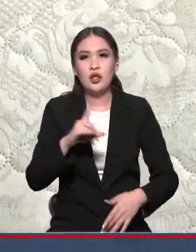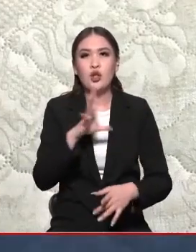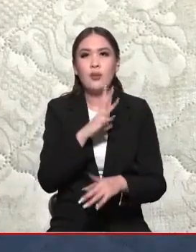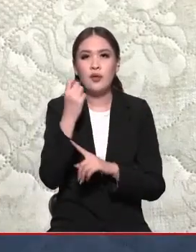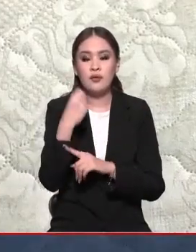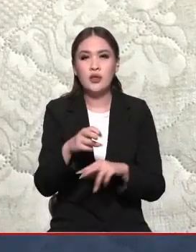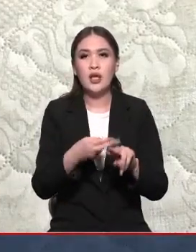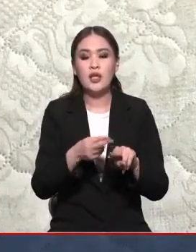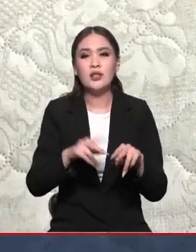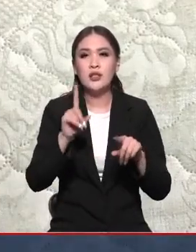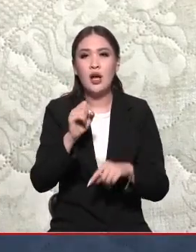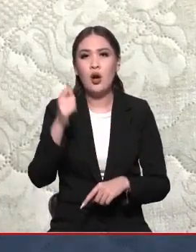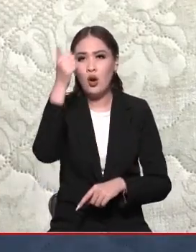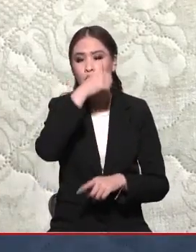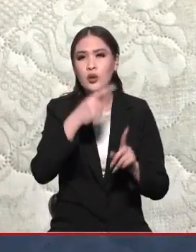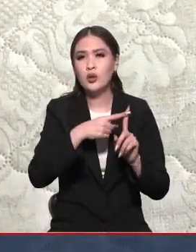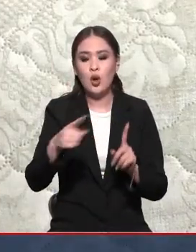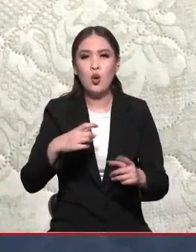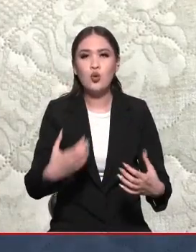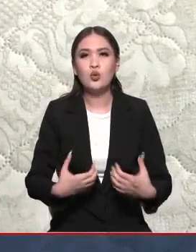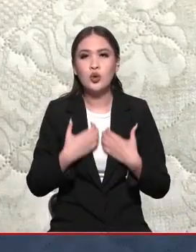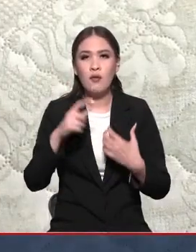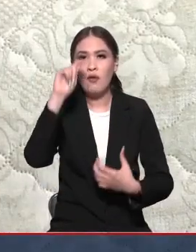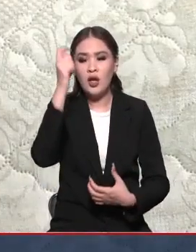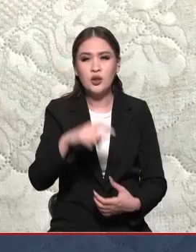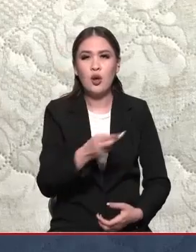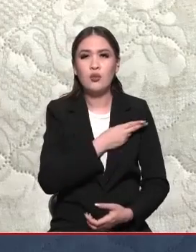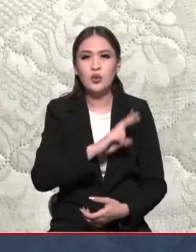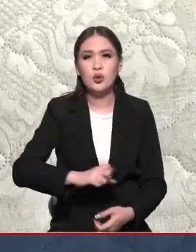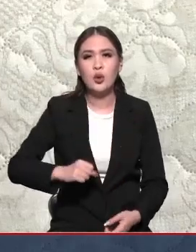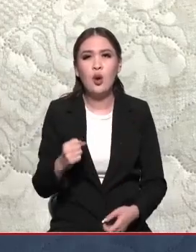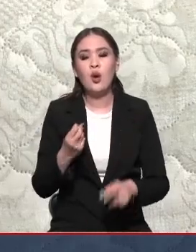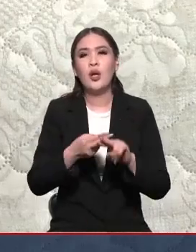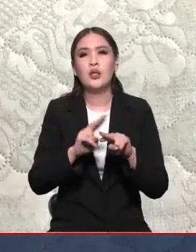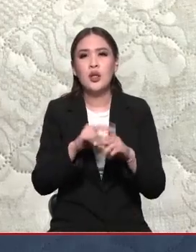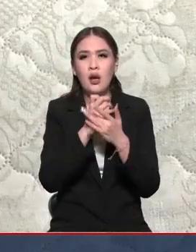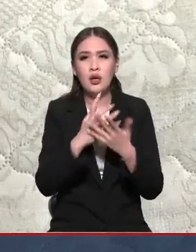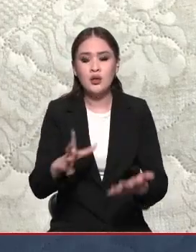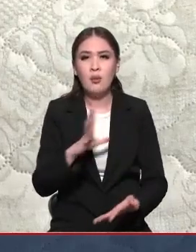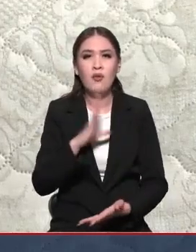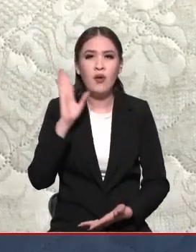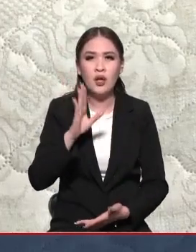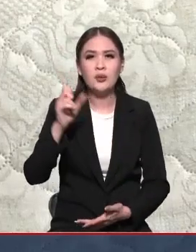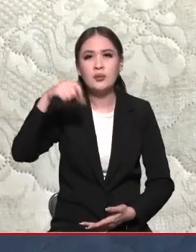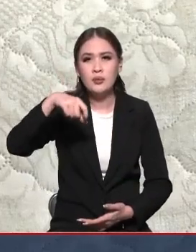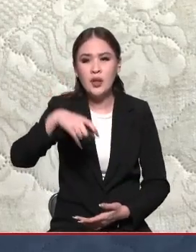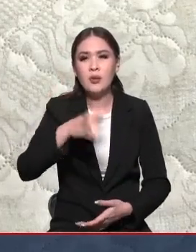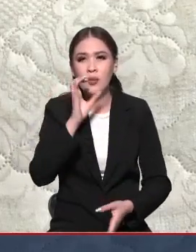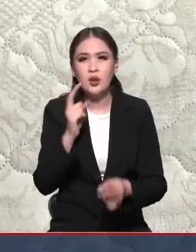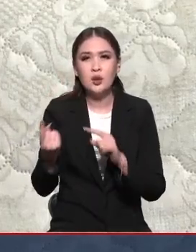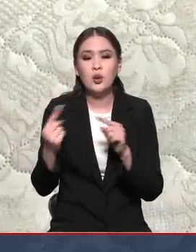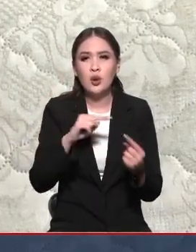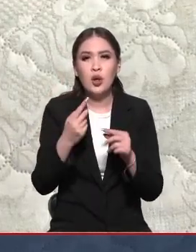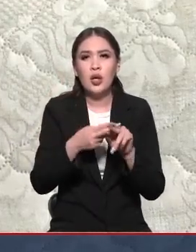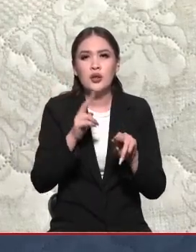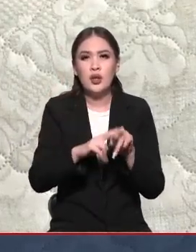слез. Ведь за эти годы мы все испытали ужасы войны, смерть товарищей, холод и зной. Пили иногда воду из ушей и грелись друг от друга. С батальоном